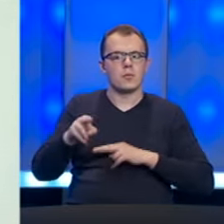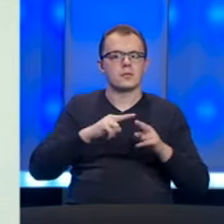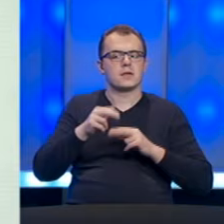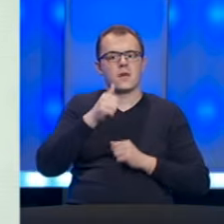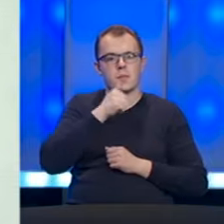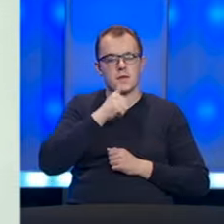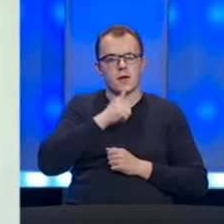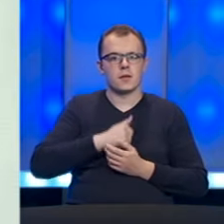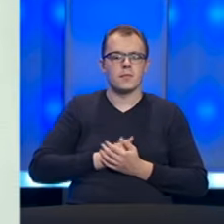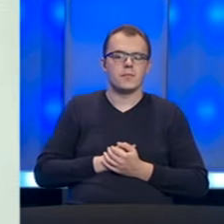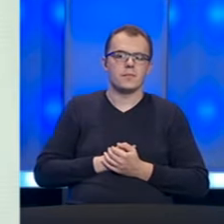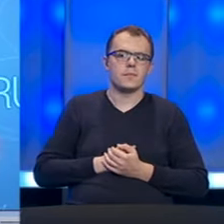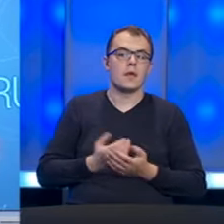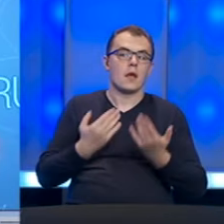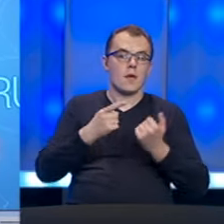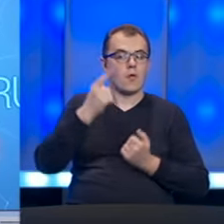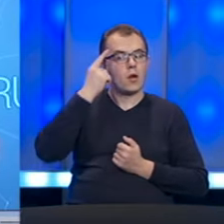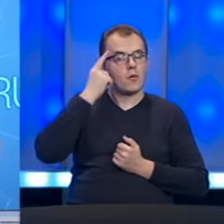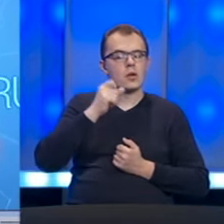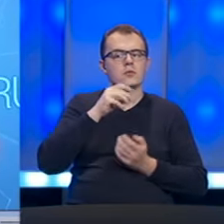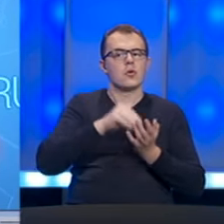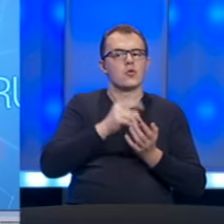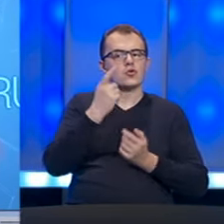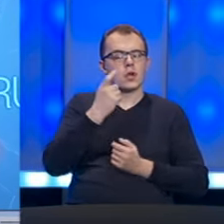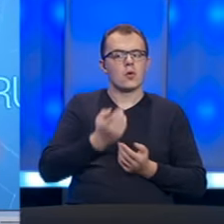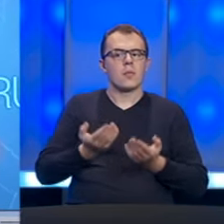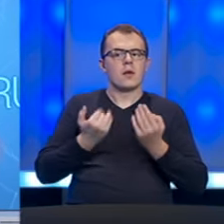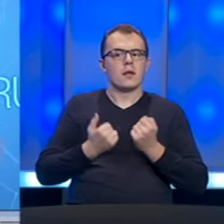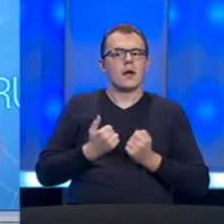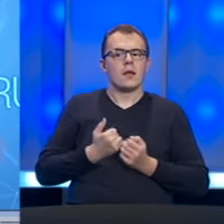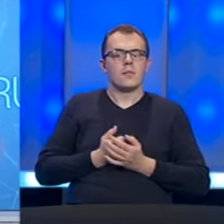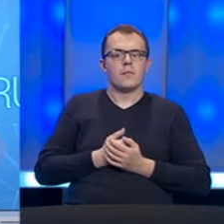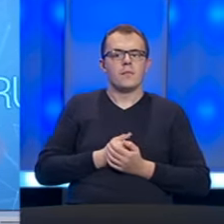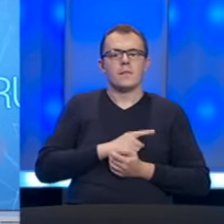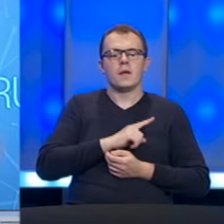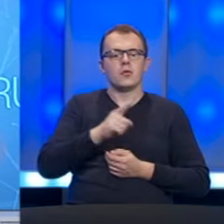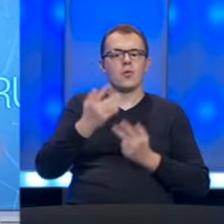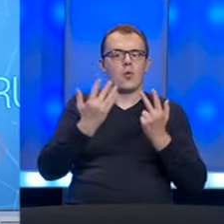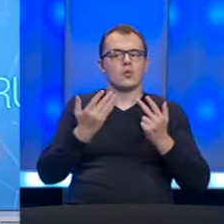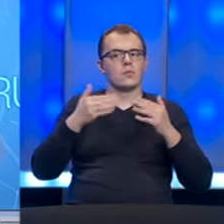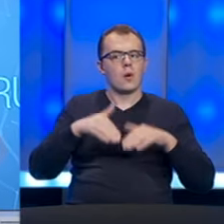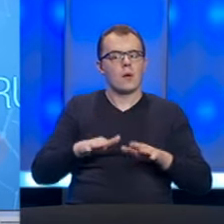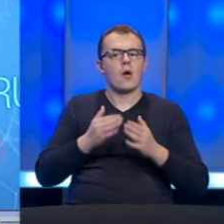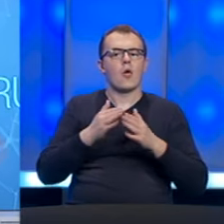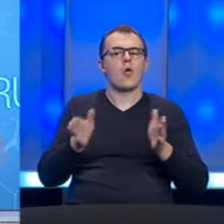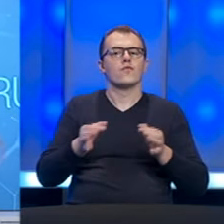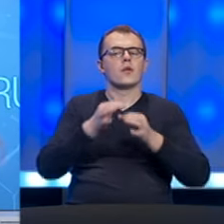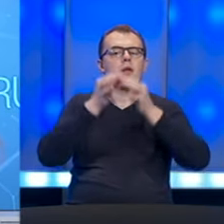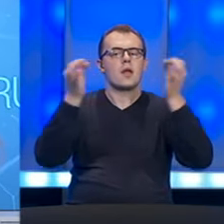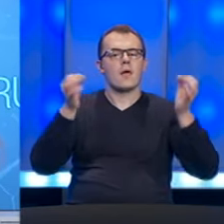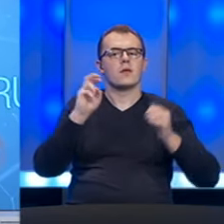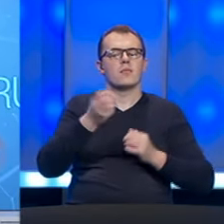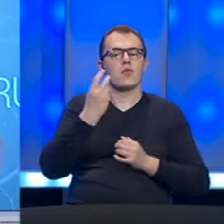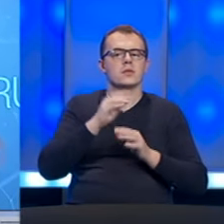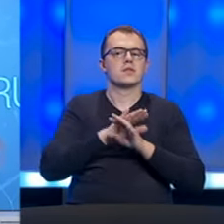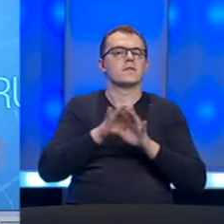privrede. Evo, napomenut ćemo još jednom, dakle, da je do 8. maja otvoren javni poziv